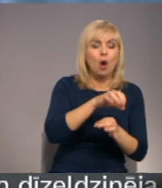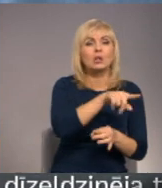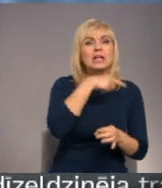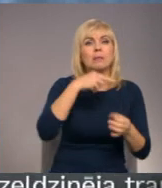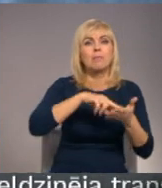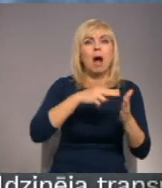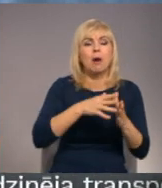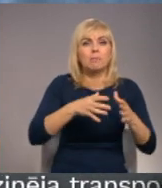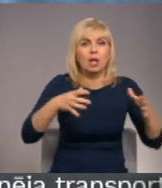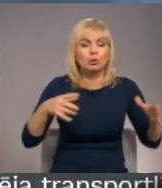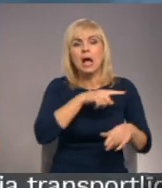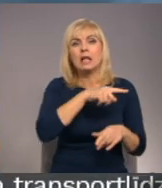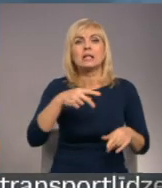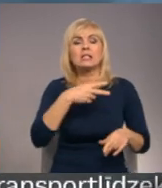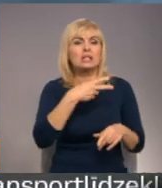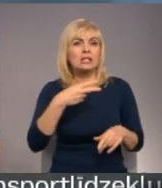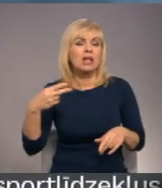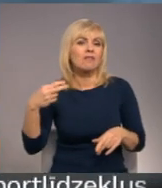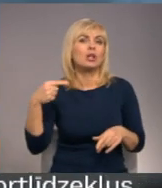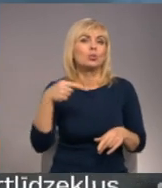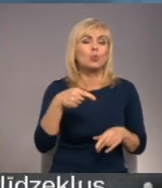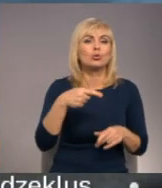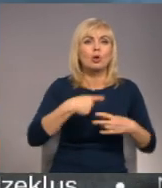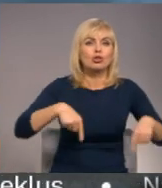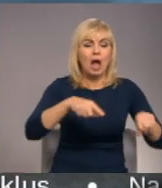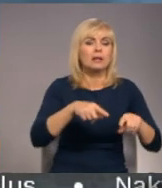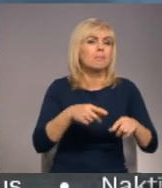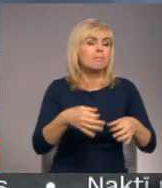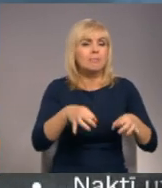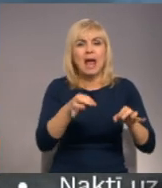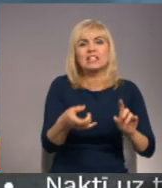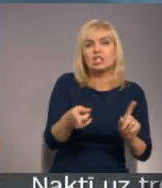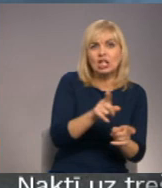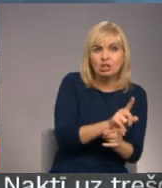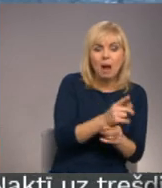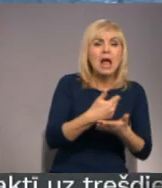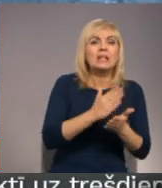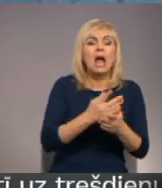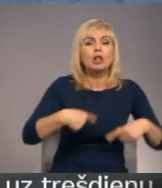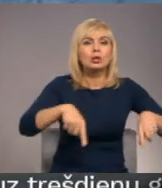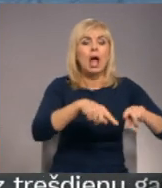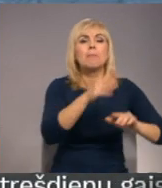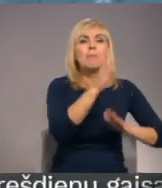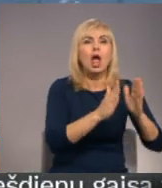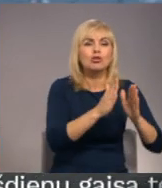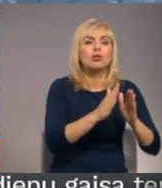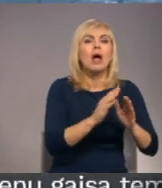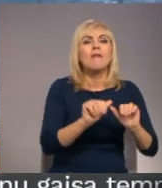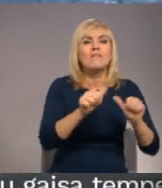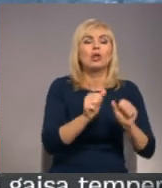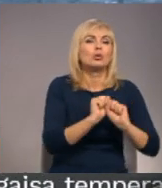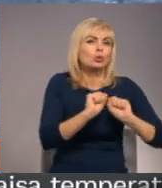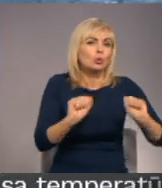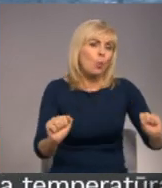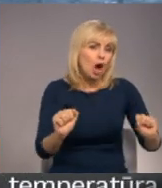paplašināt līdz 2000 hektāriem, tomēr bez būtiskām izmaiņām. Lielākā daļa teritorijas būs meži, kas veidos drošības zonu,